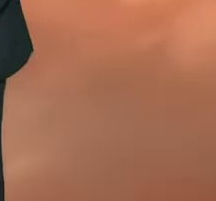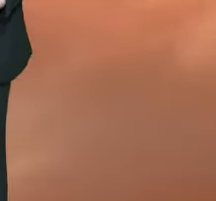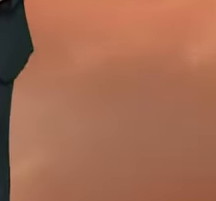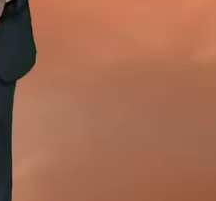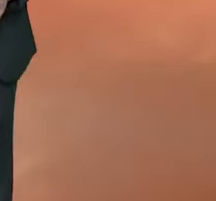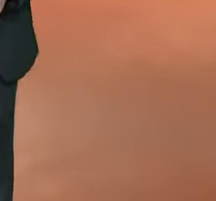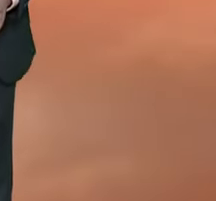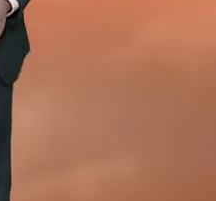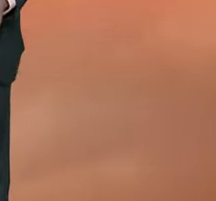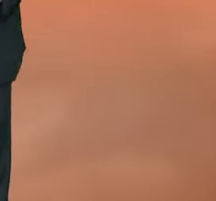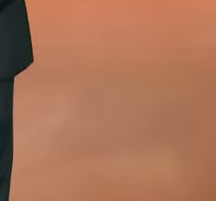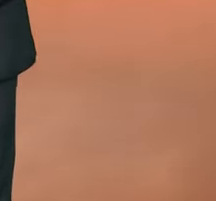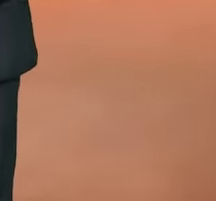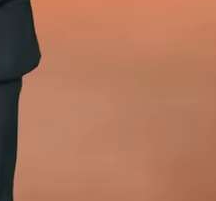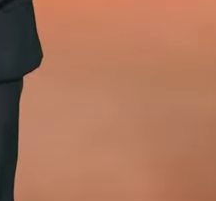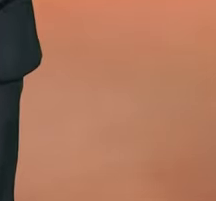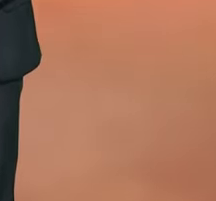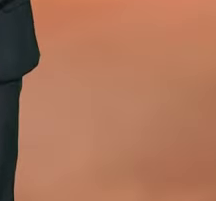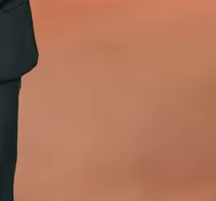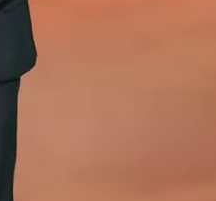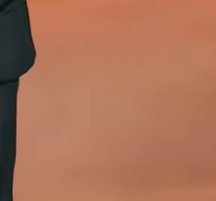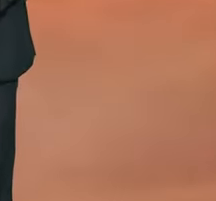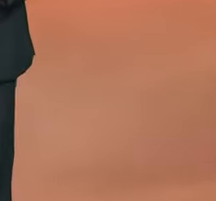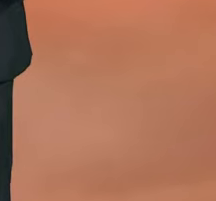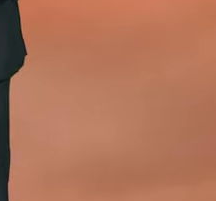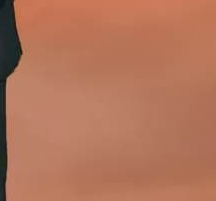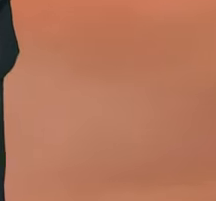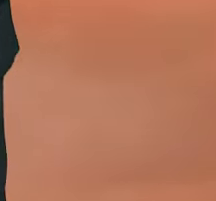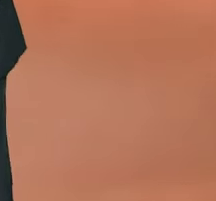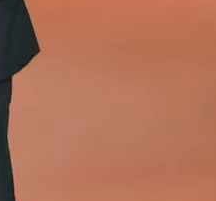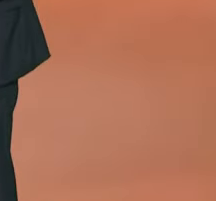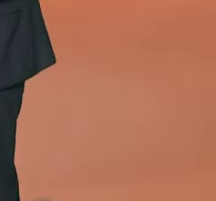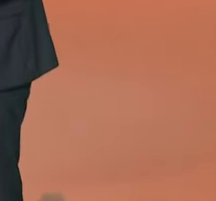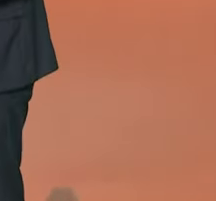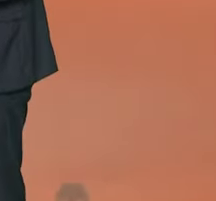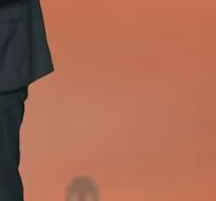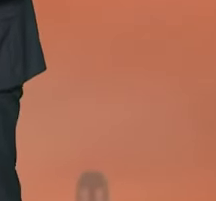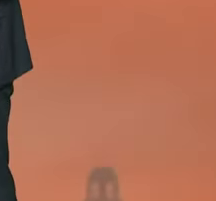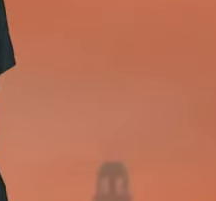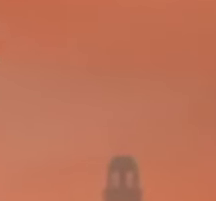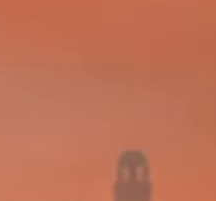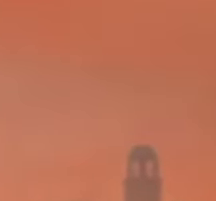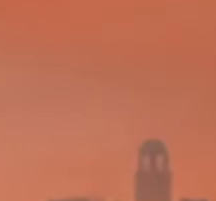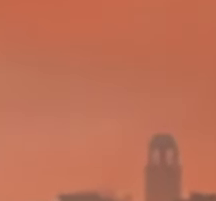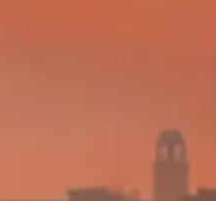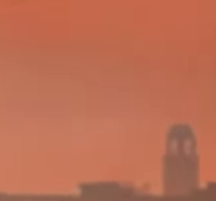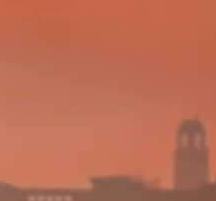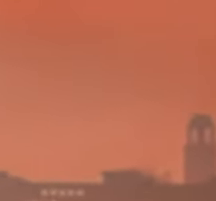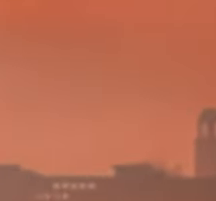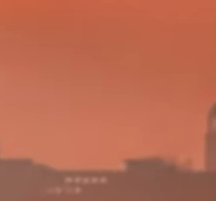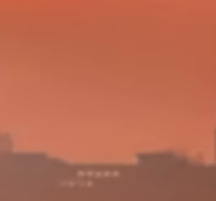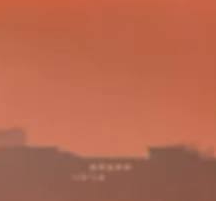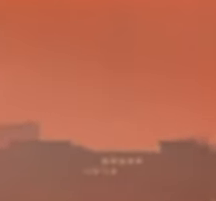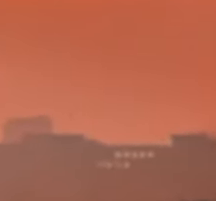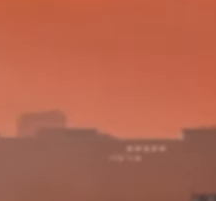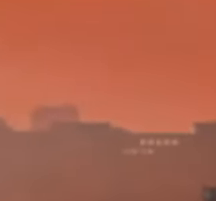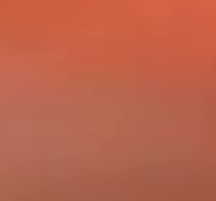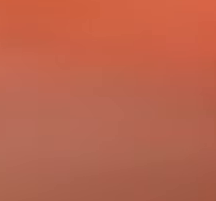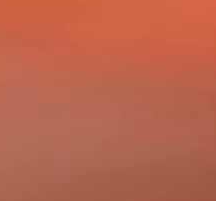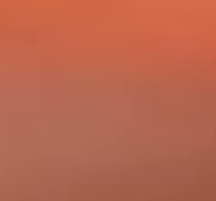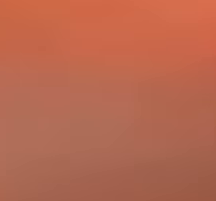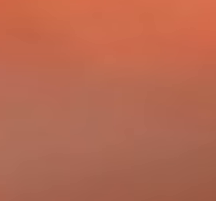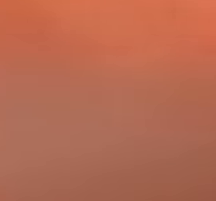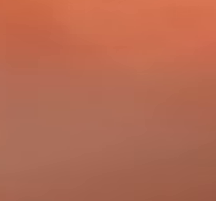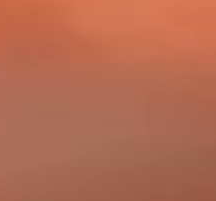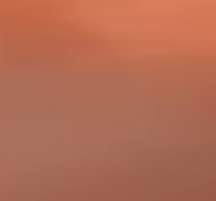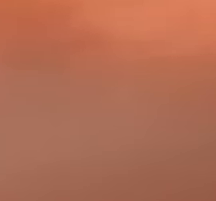pa rin sa delikadong antas o 42 degrees Celsius na heat index o higit pa ang mararanasan dyan sa Dagupan City, maging sa may